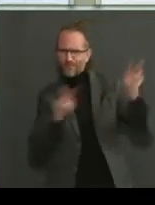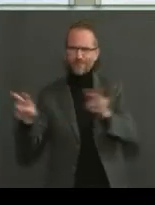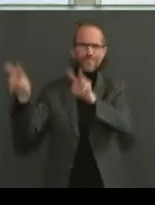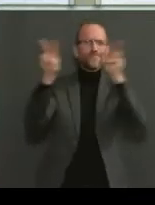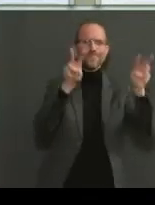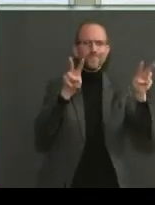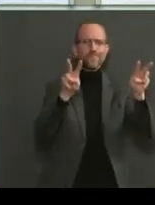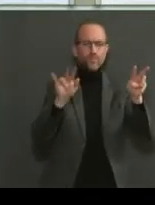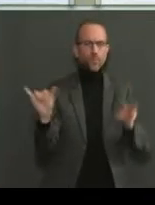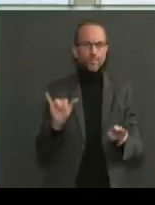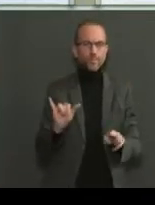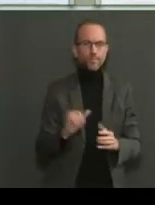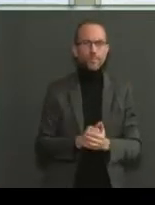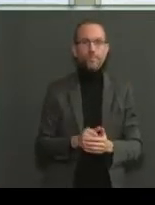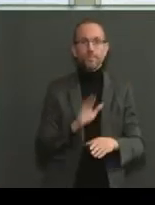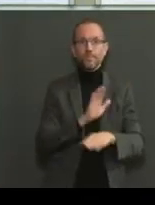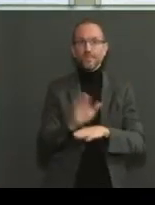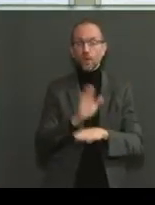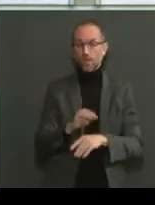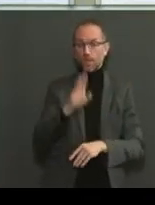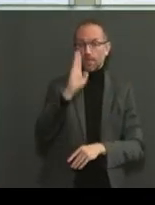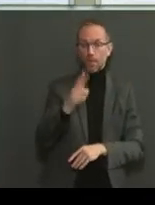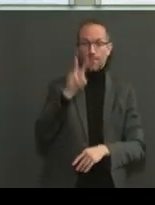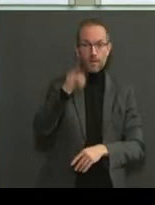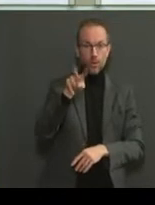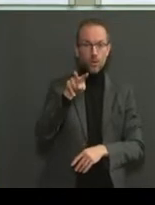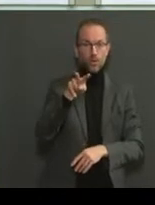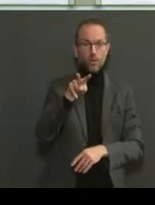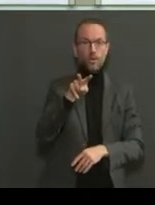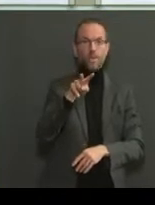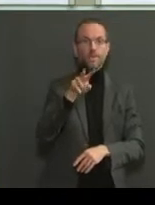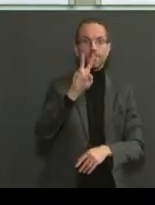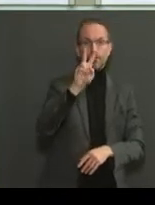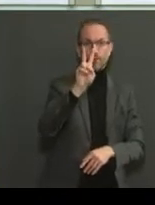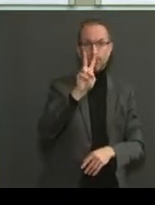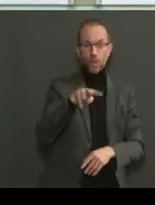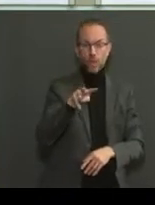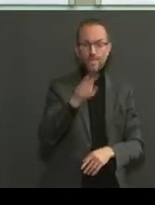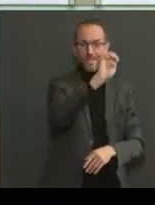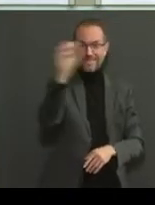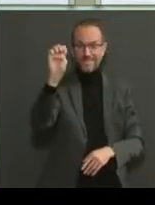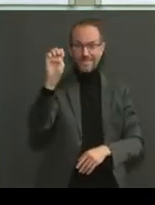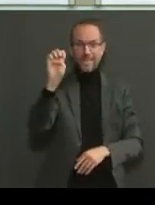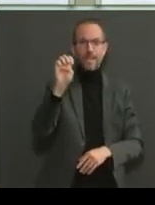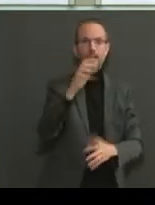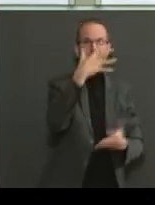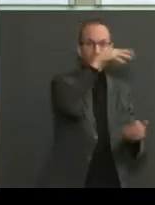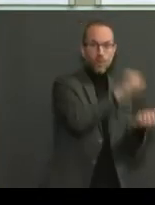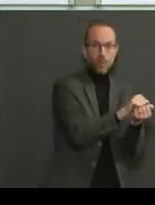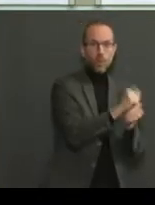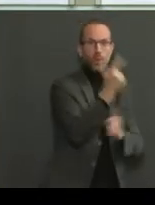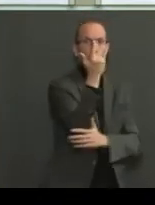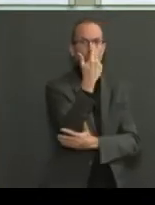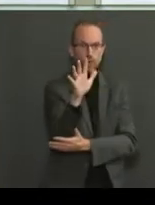Par exemple, dans le Brabant flamand, en Flandre occidentale, dans le Hainaut, au Luxembourg et à